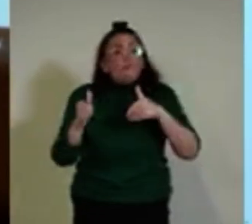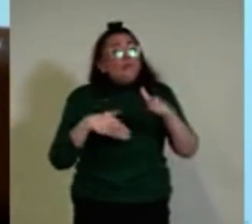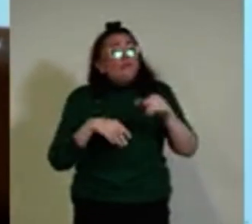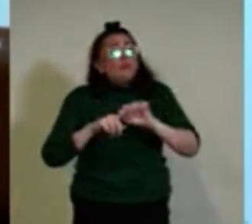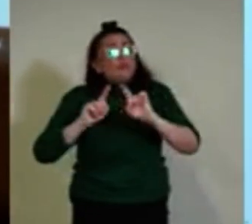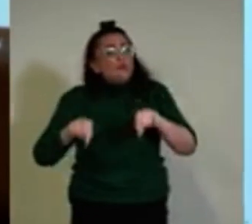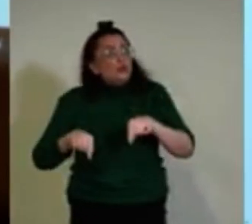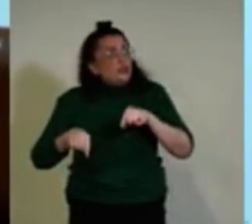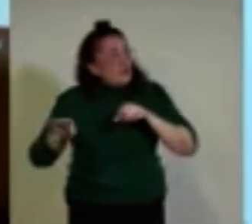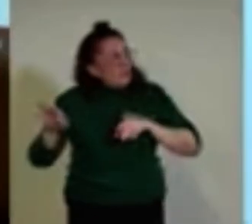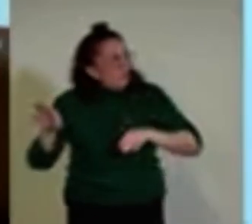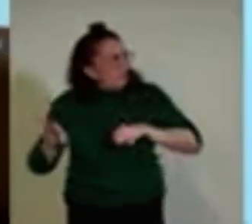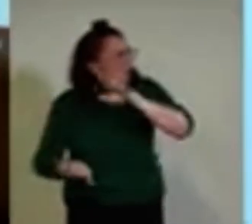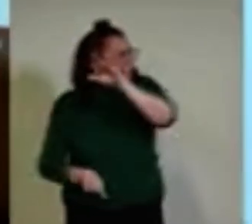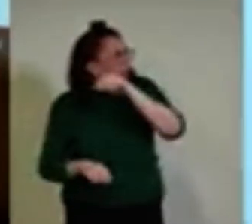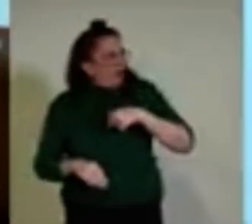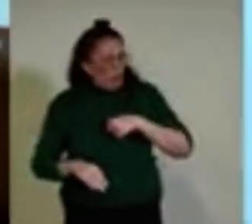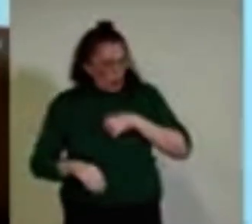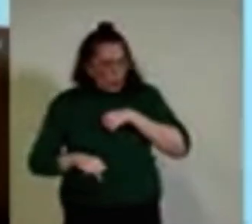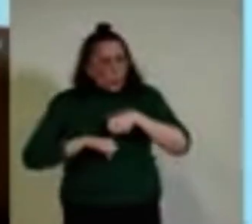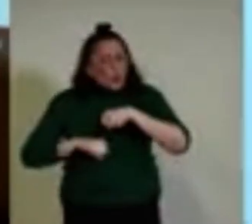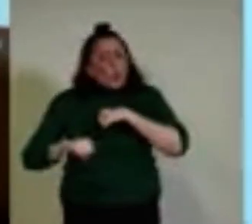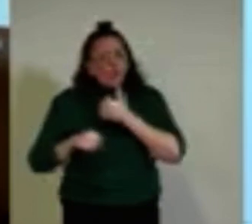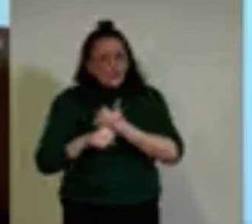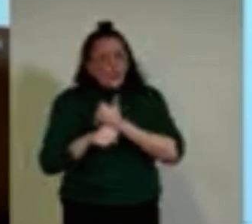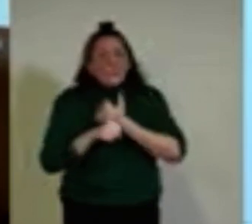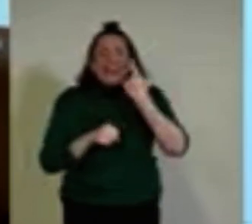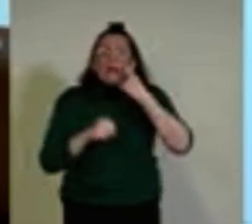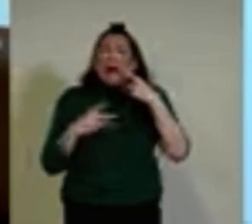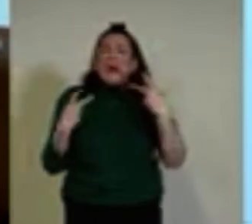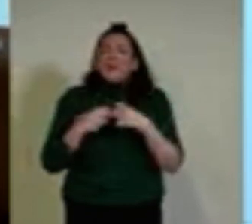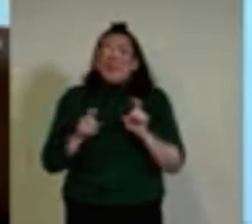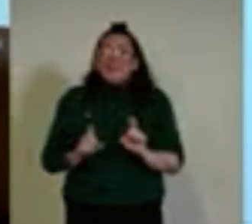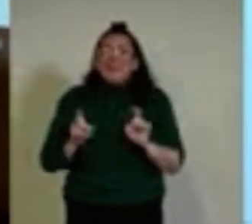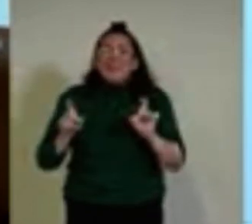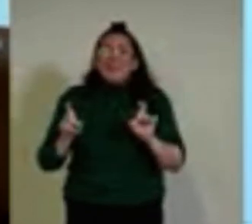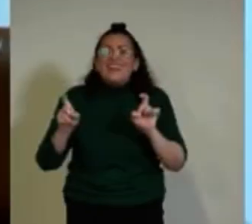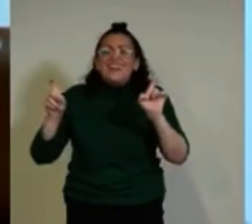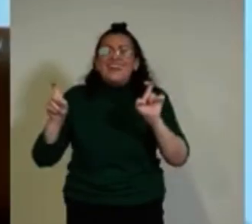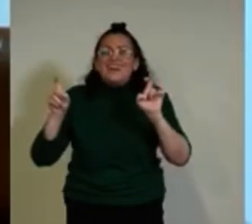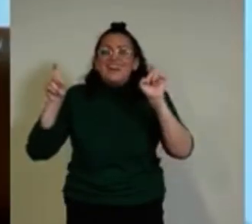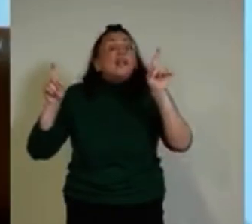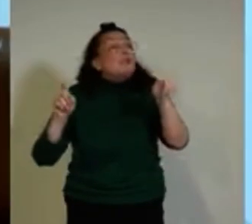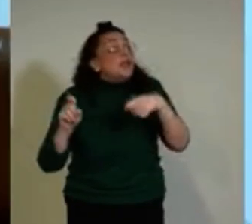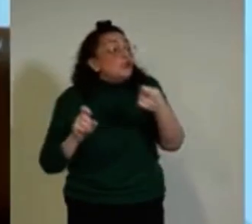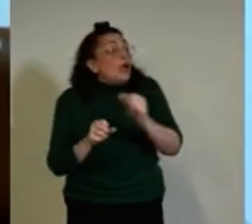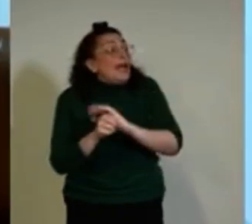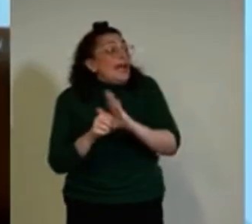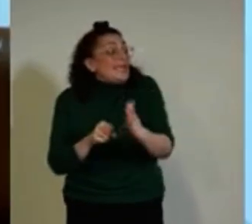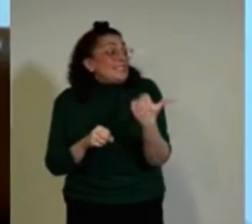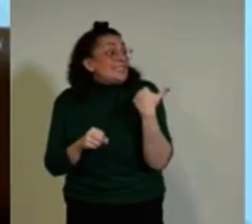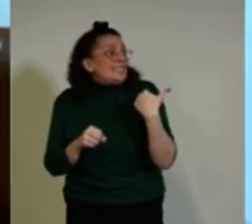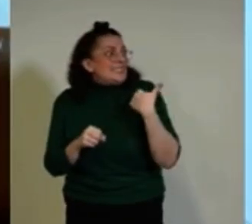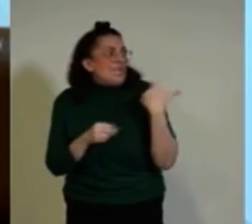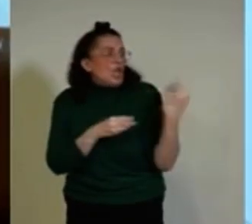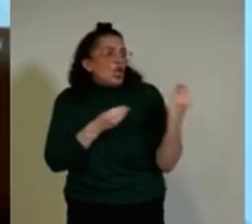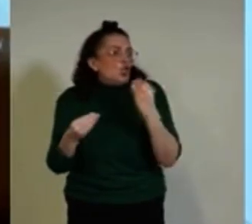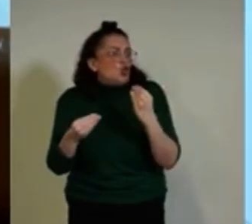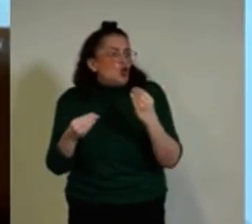particulièrement dynamique, avec une progression chaque année. Alors évidemment, la crise pèse sur ce budget, vous l'avez dit, dans des proportions raisonnables,